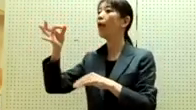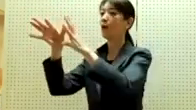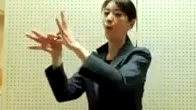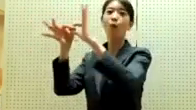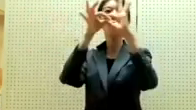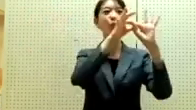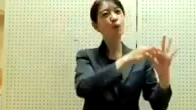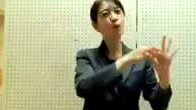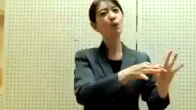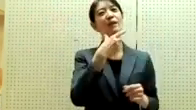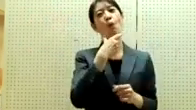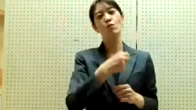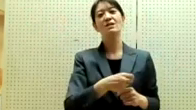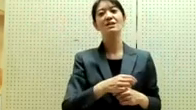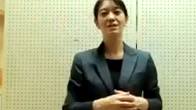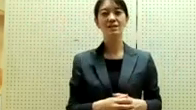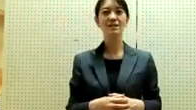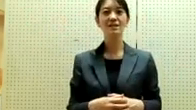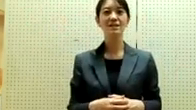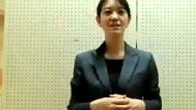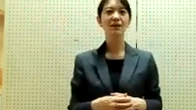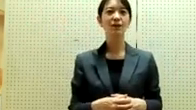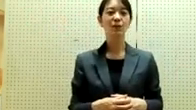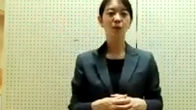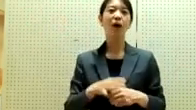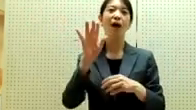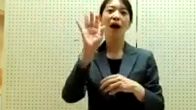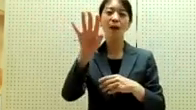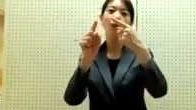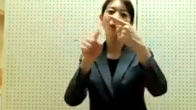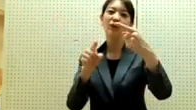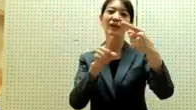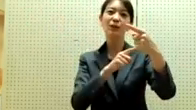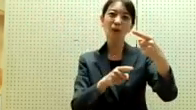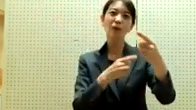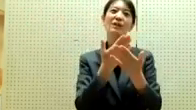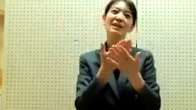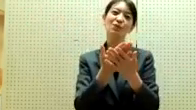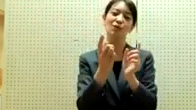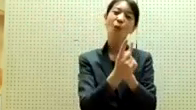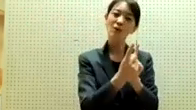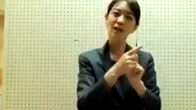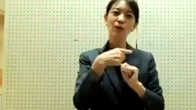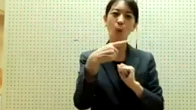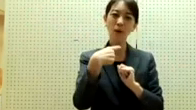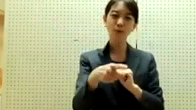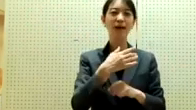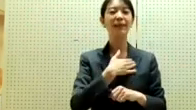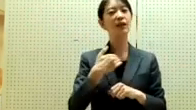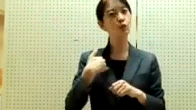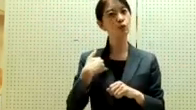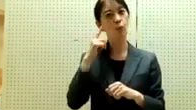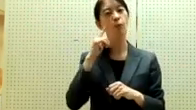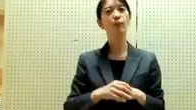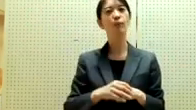そうすると、一人一人のニーズに応じた教育ができるんじゃないかなというふうに思ってます。でそれは本当に特別支援だ